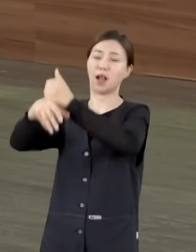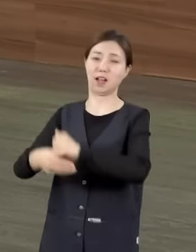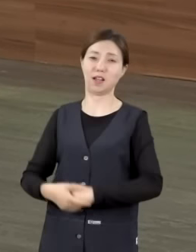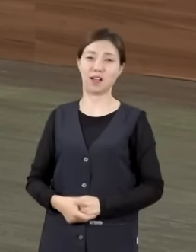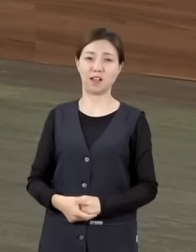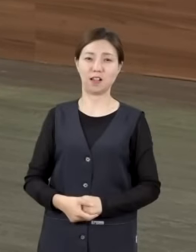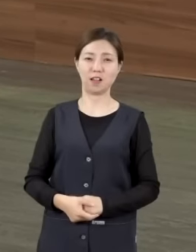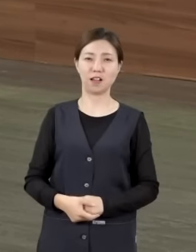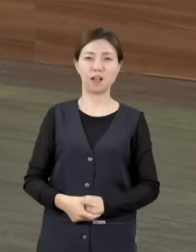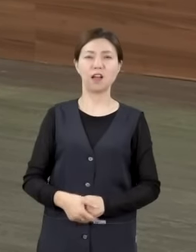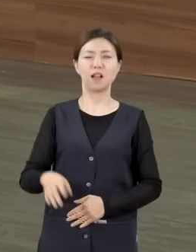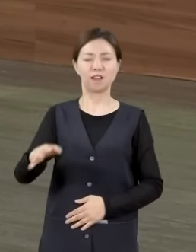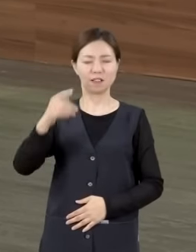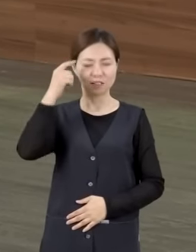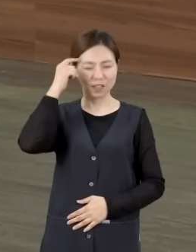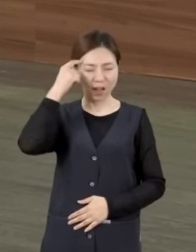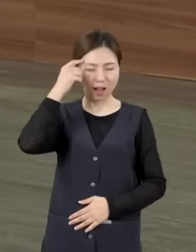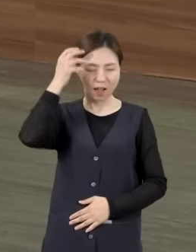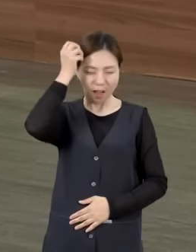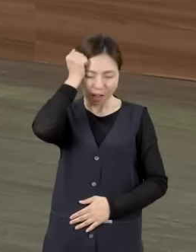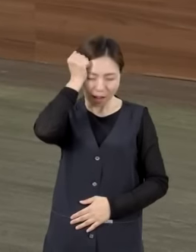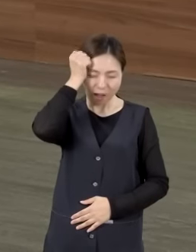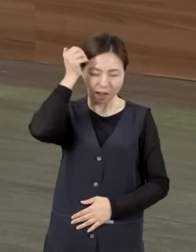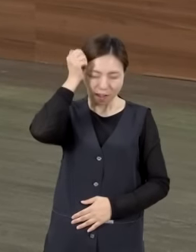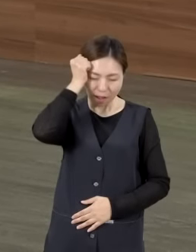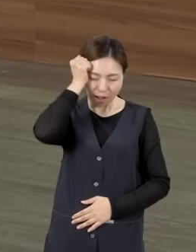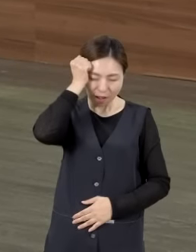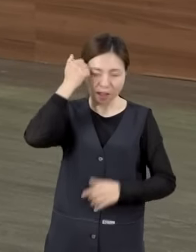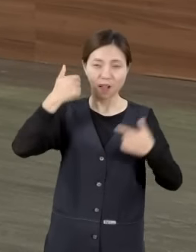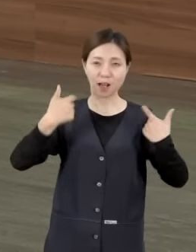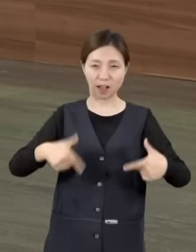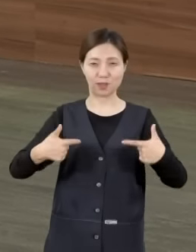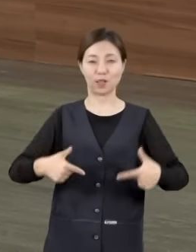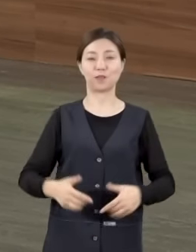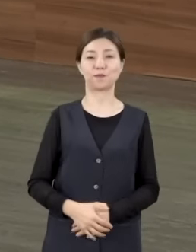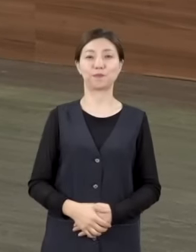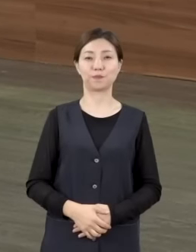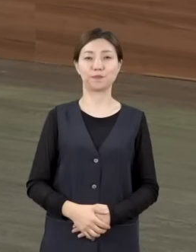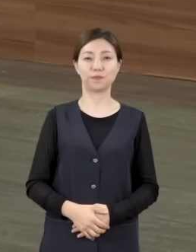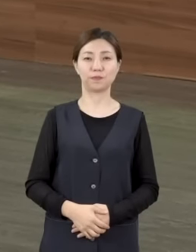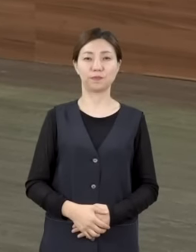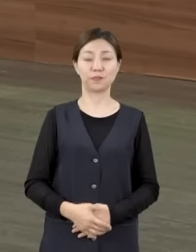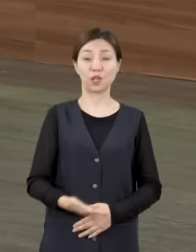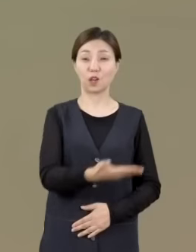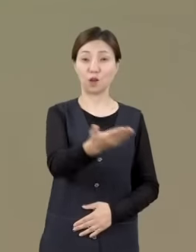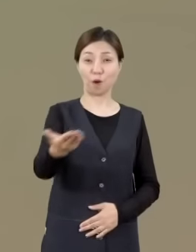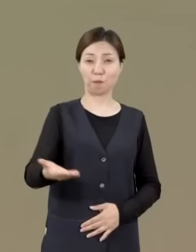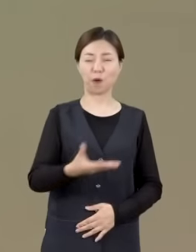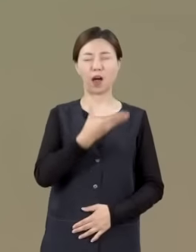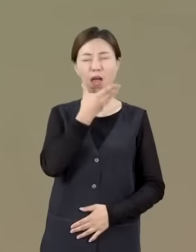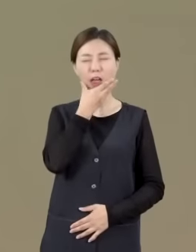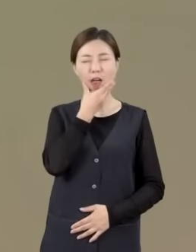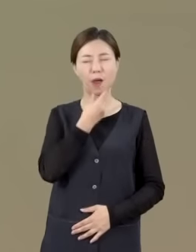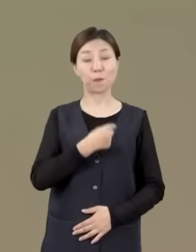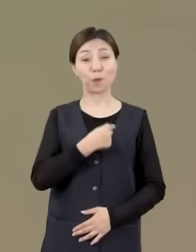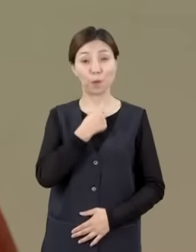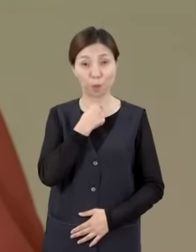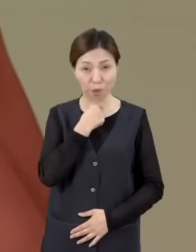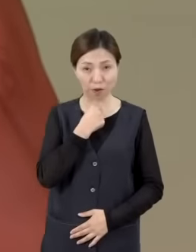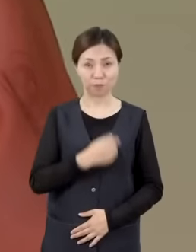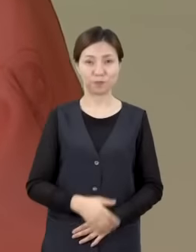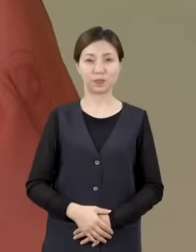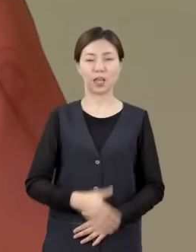것을 마음에 새기고 길 바랍니다